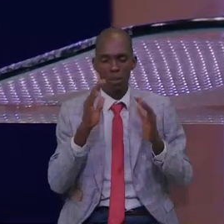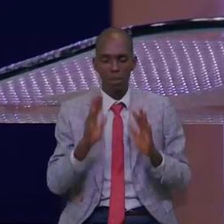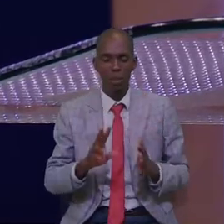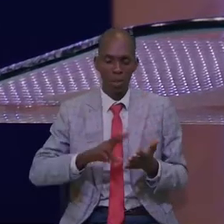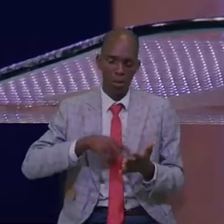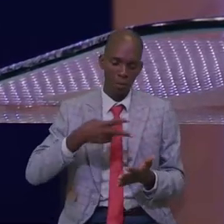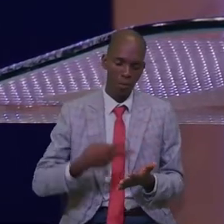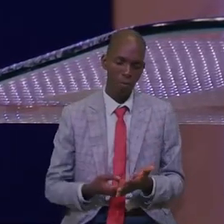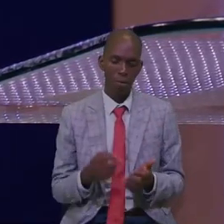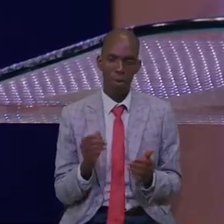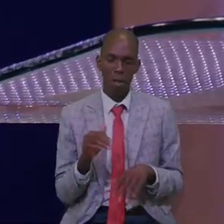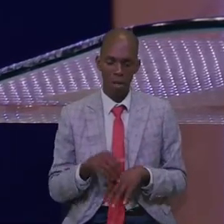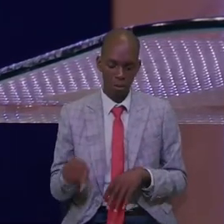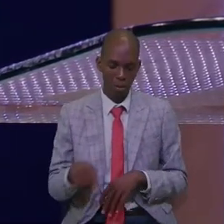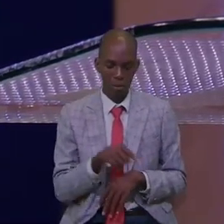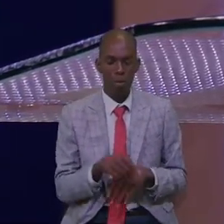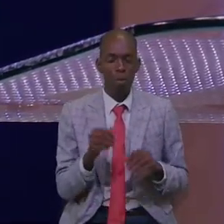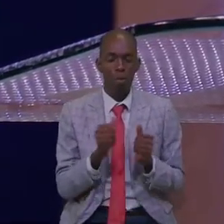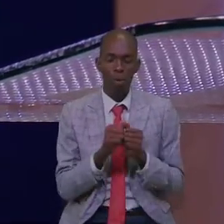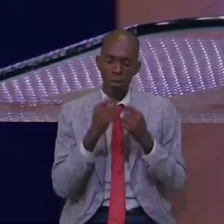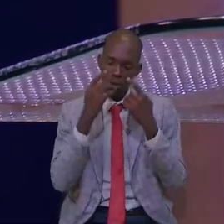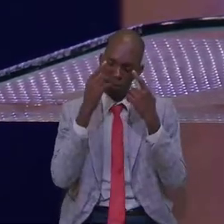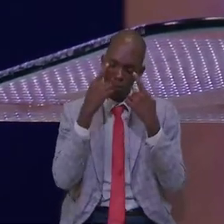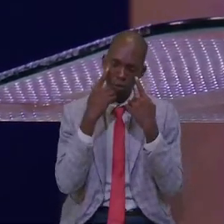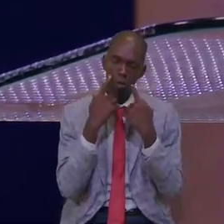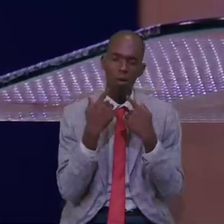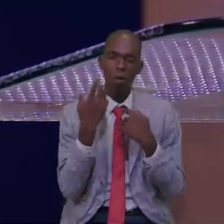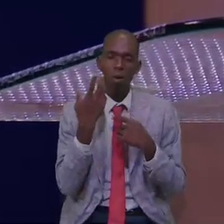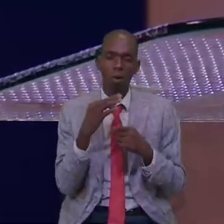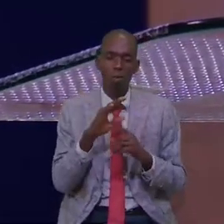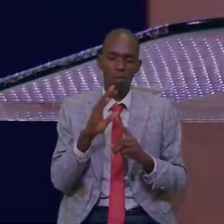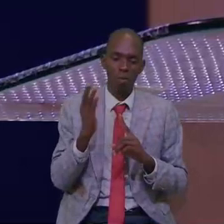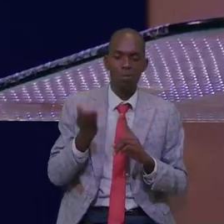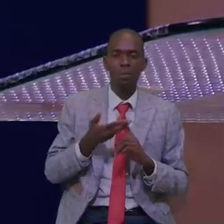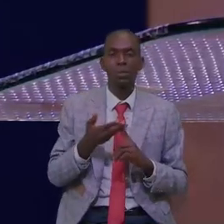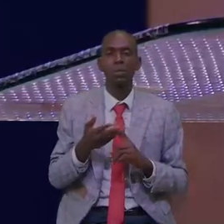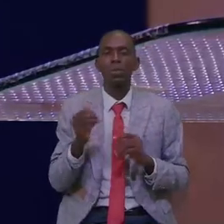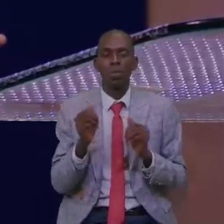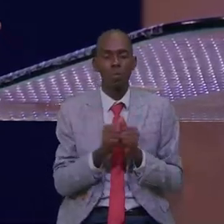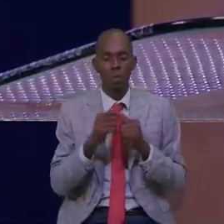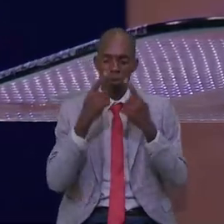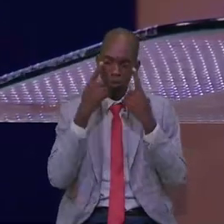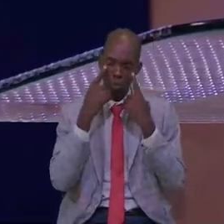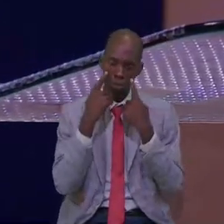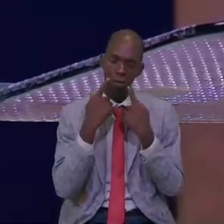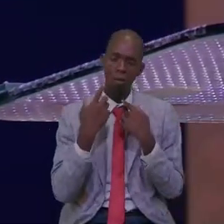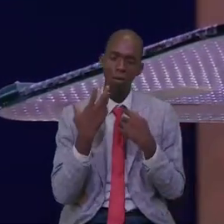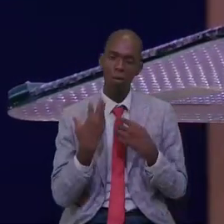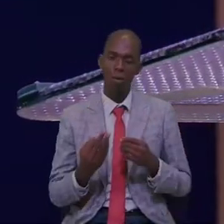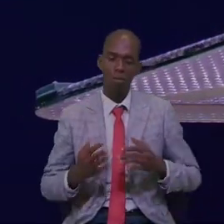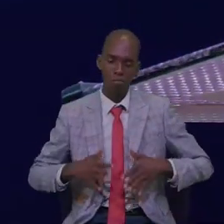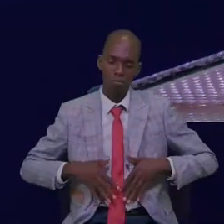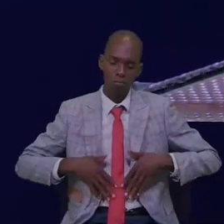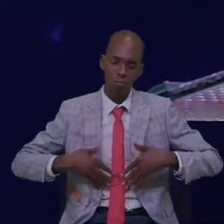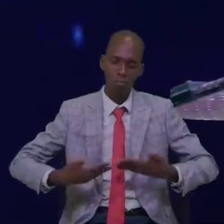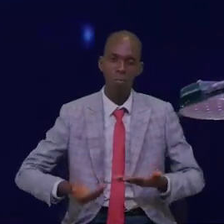pieds, avec des larmes de conviction, avec des larmes de contrition du cœur, et il tombe à ses